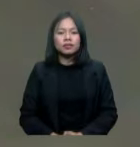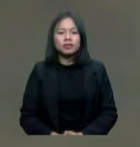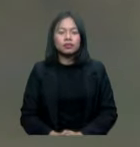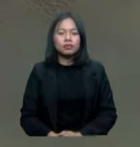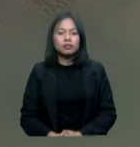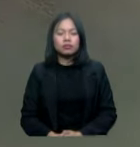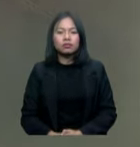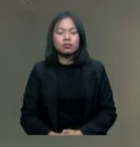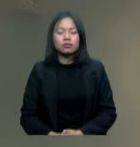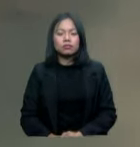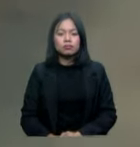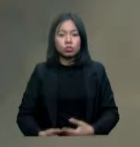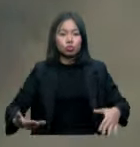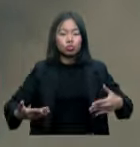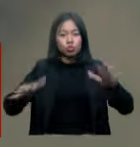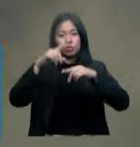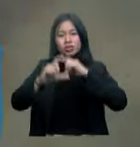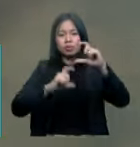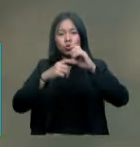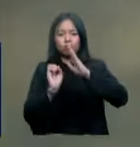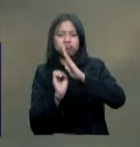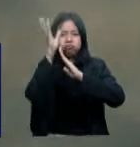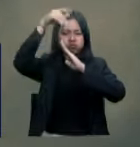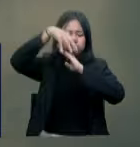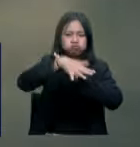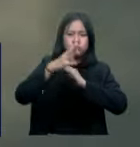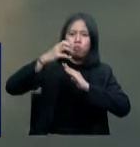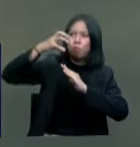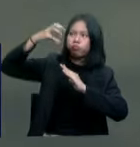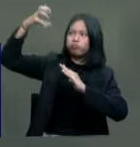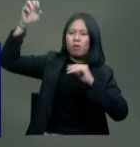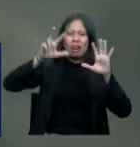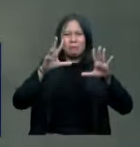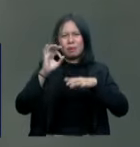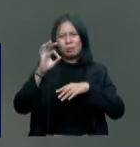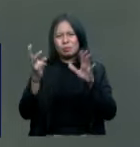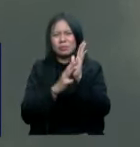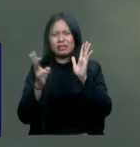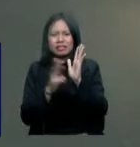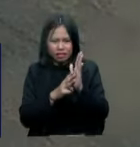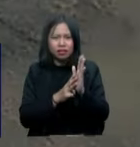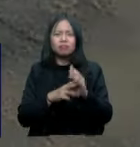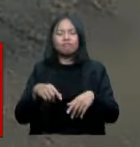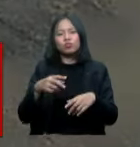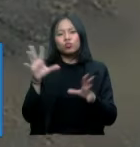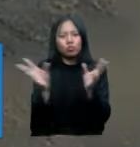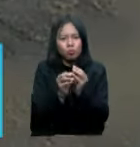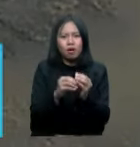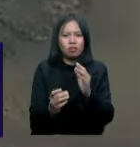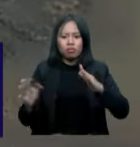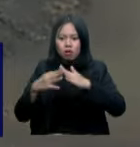melaporkan sementara itu erupsi gunung Semeru di Lumajang dengan tinggi kolom asap 800 M dari puncak dalam